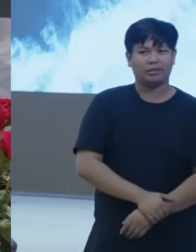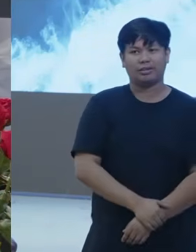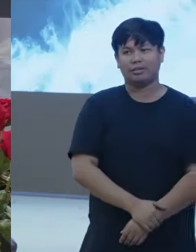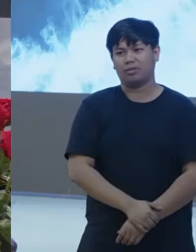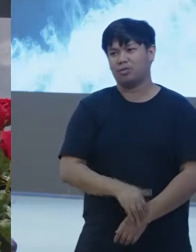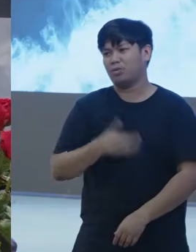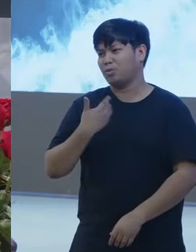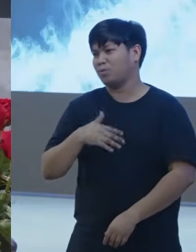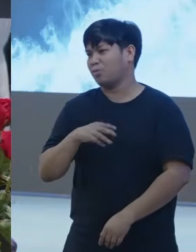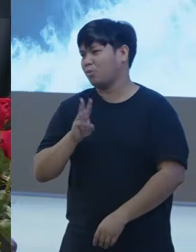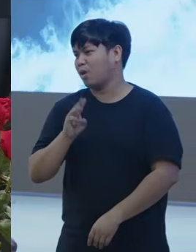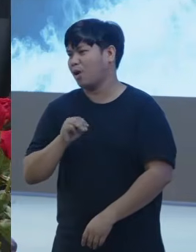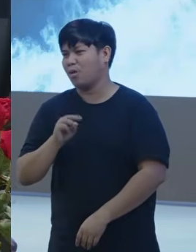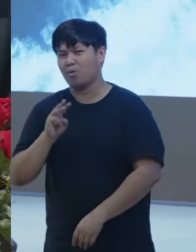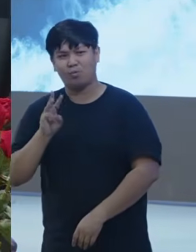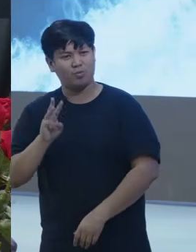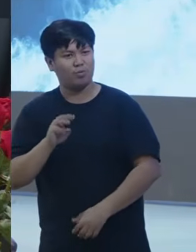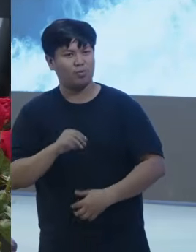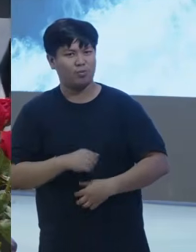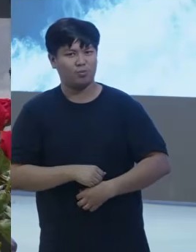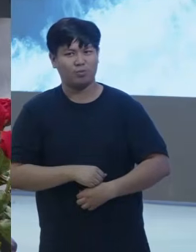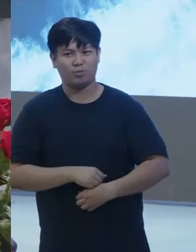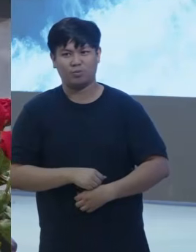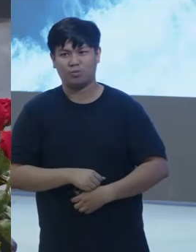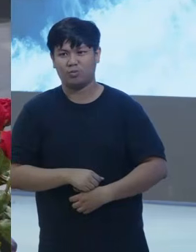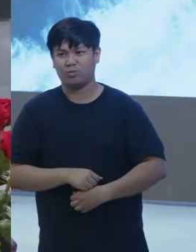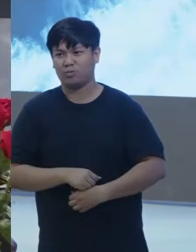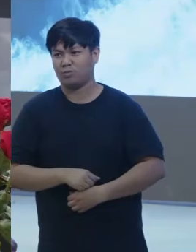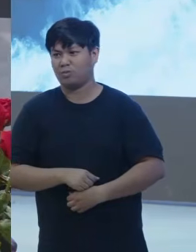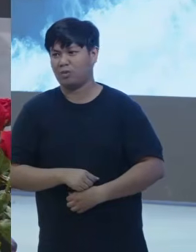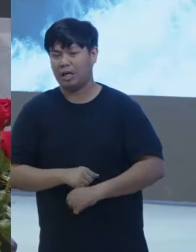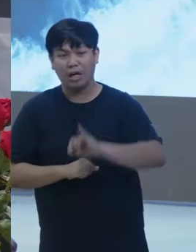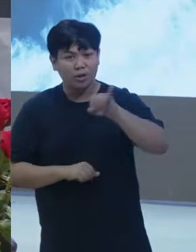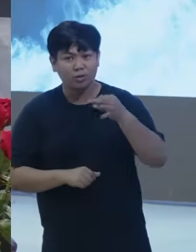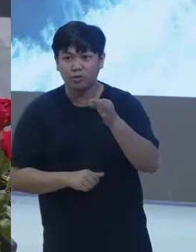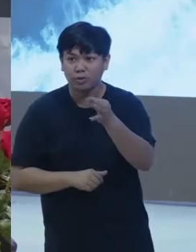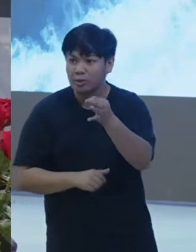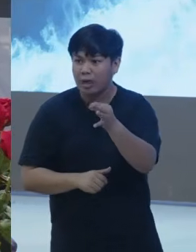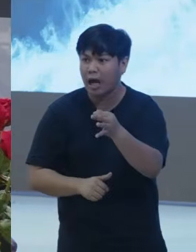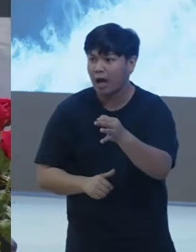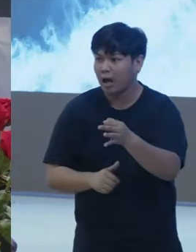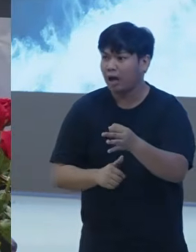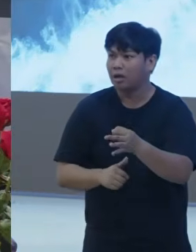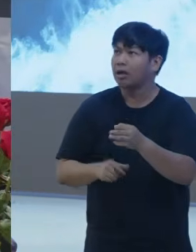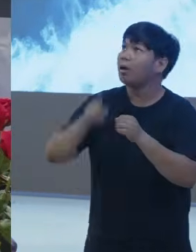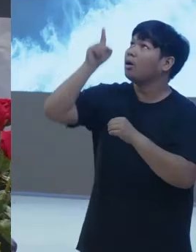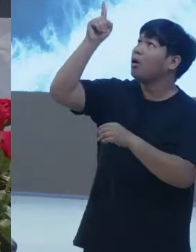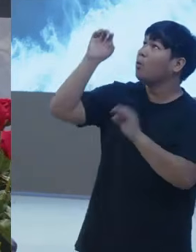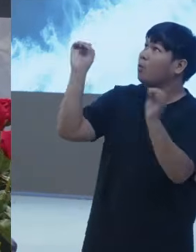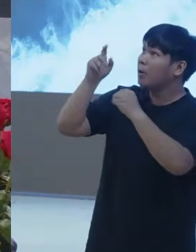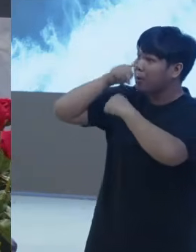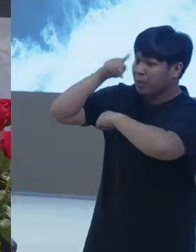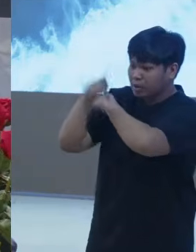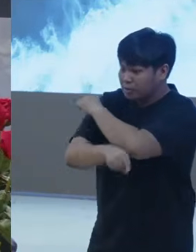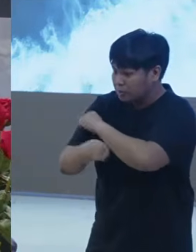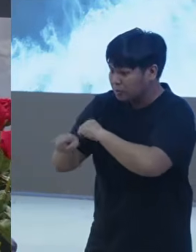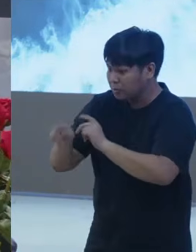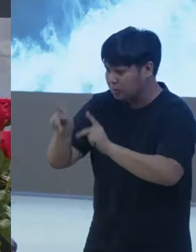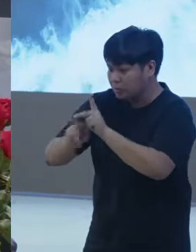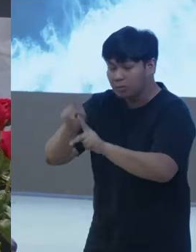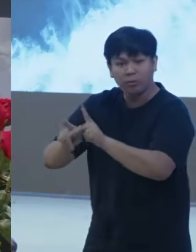It was exceedingly evil to Jonah. Itinuring niyang masama ang hindi pagparusa ng Diyos sa